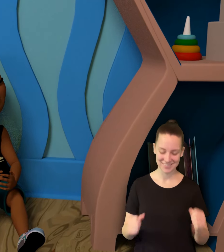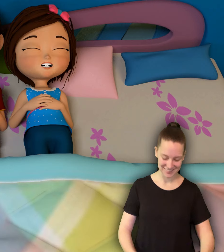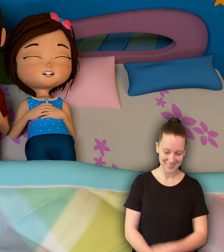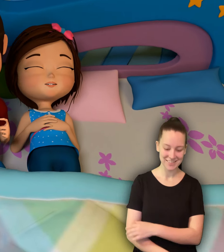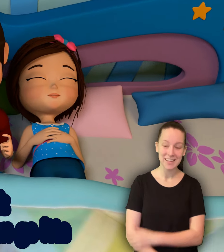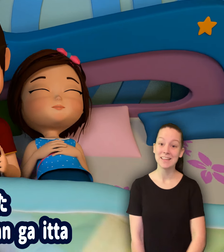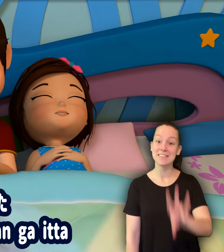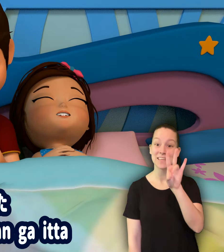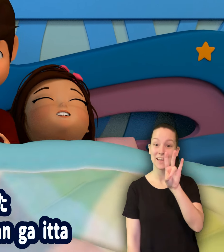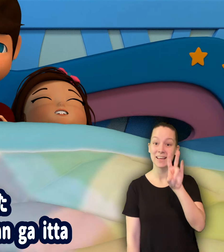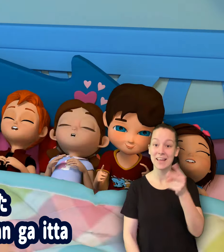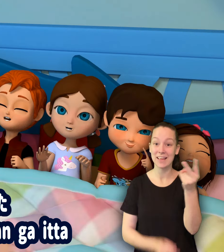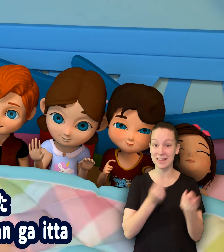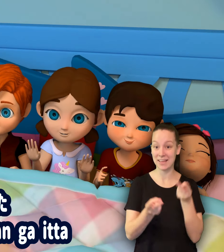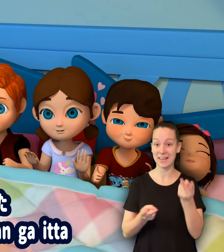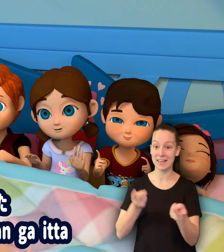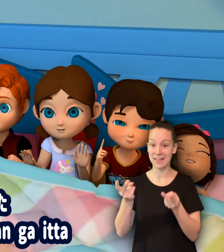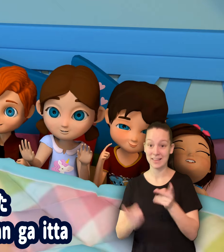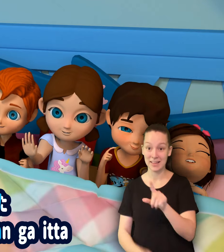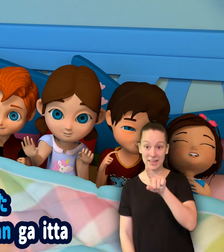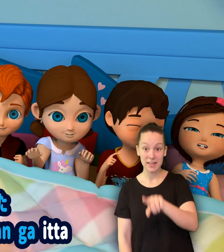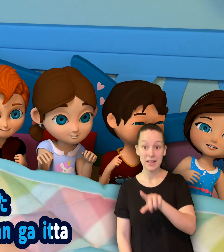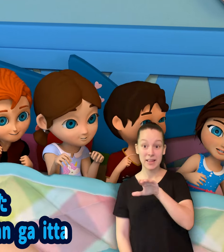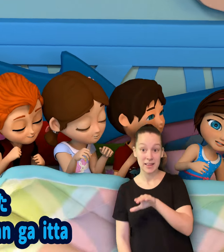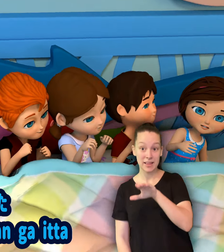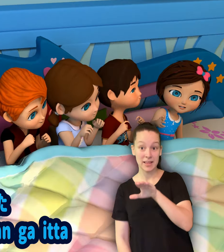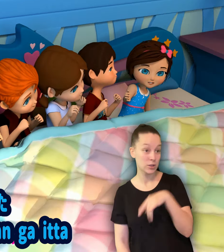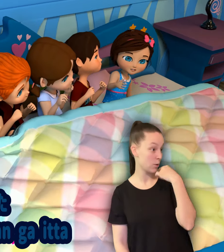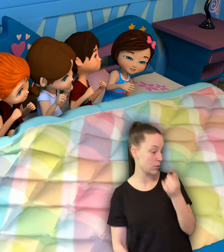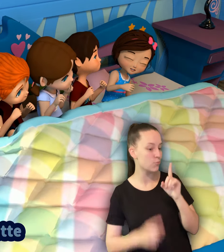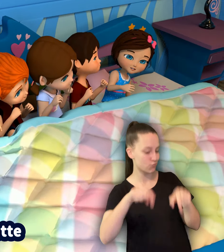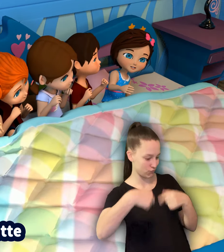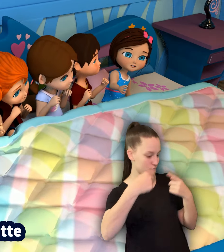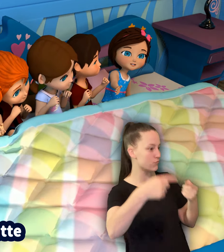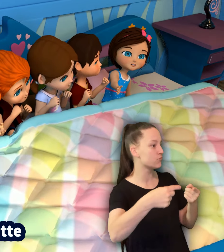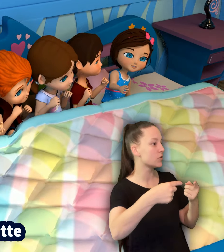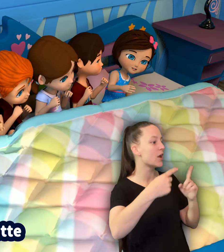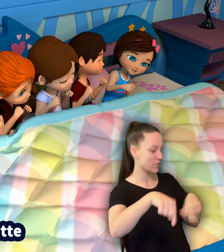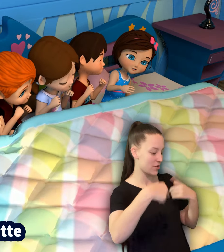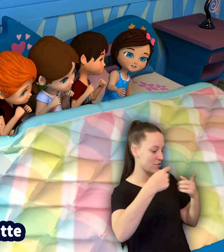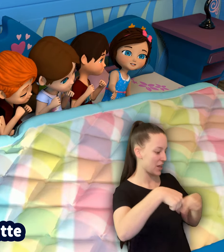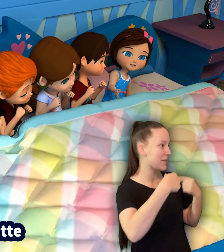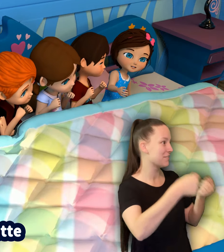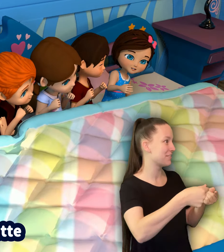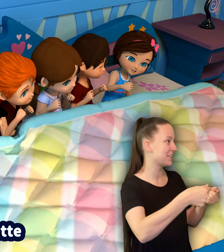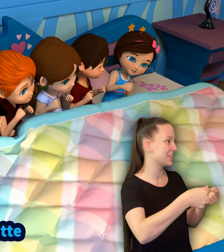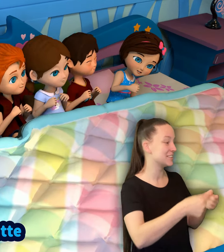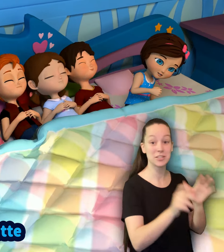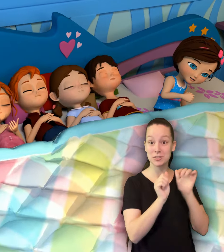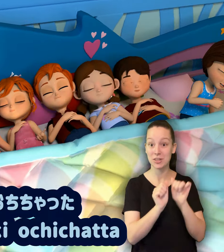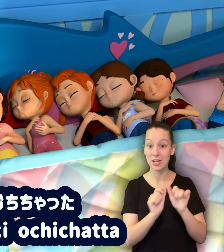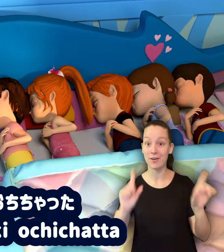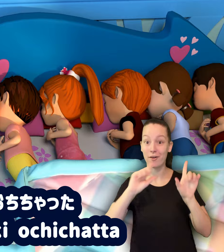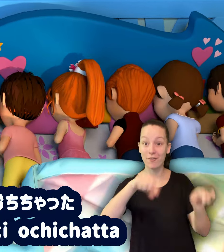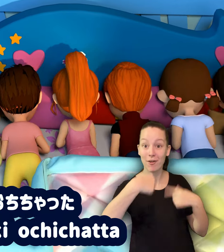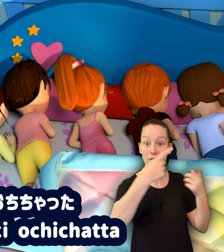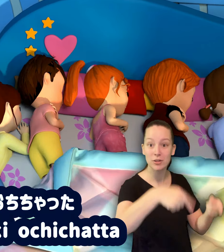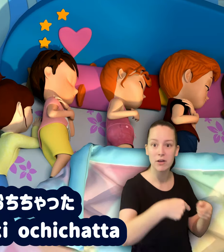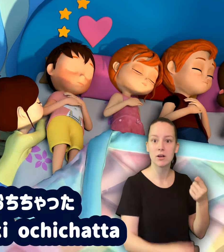たベッドに7匹ちびちゃんが行った転がって転がって